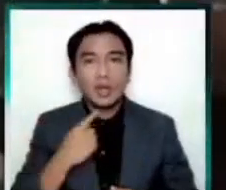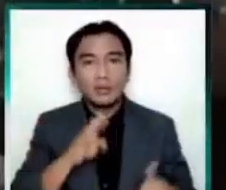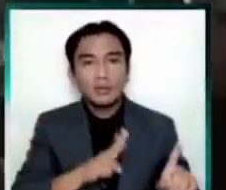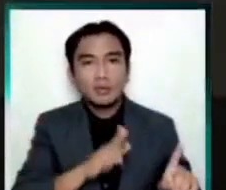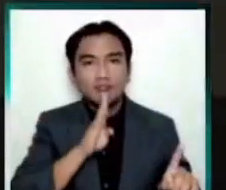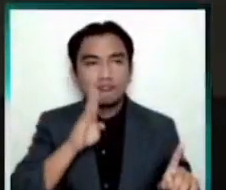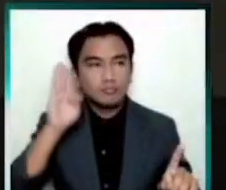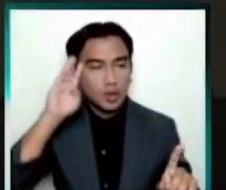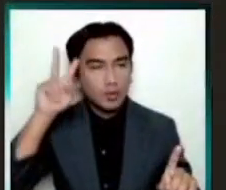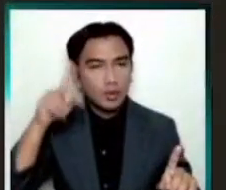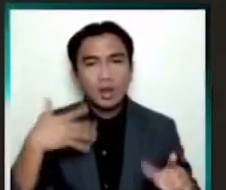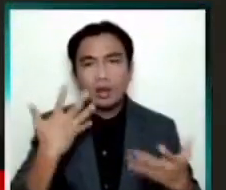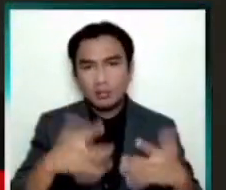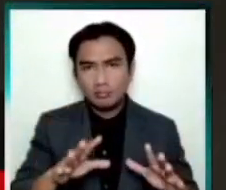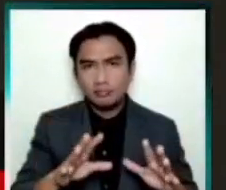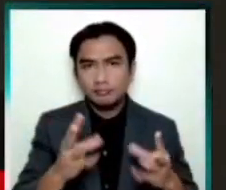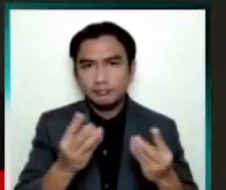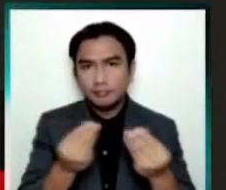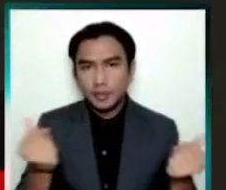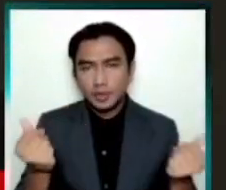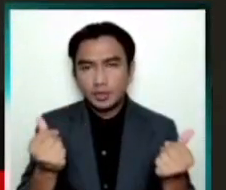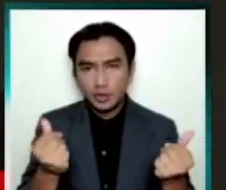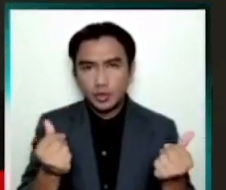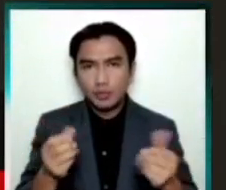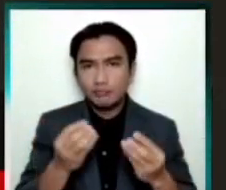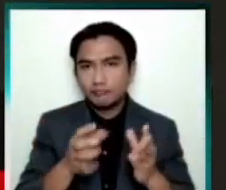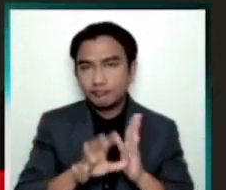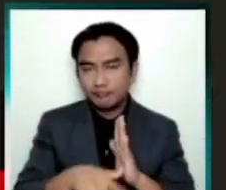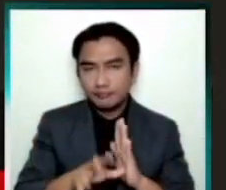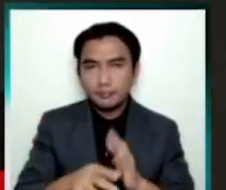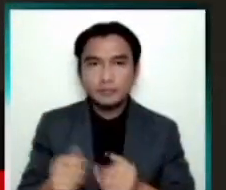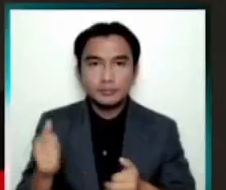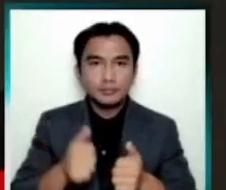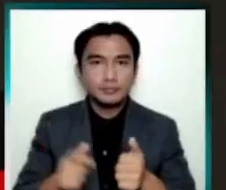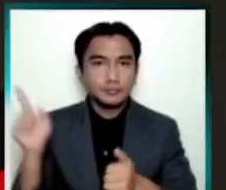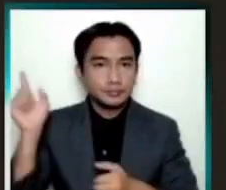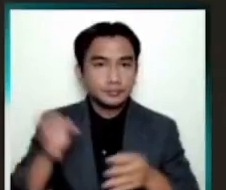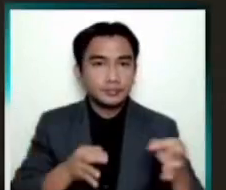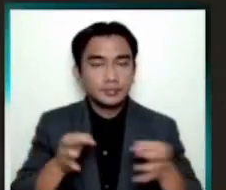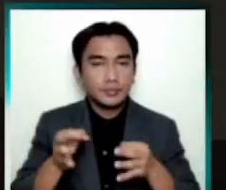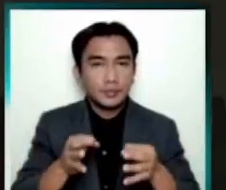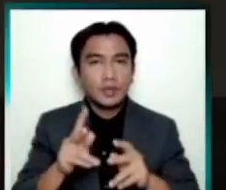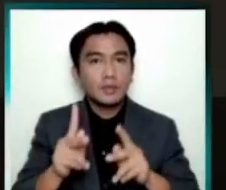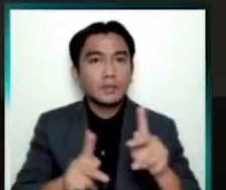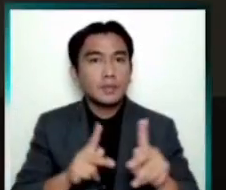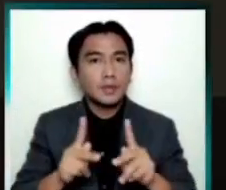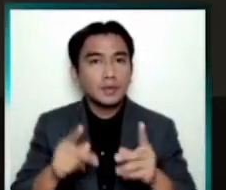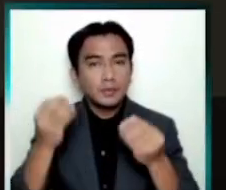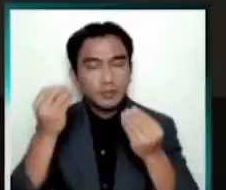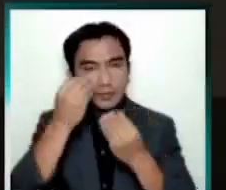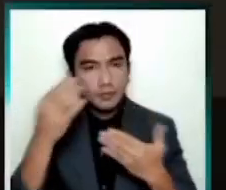isyung ito. The people have spoken, the Filipino people have spoken, and an overwhelming